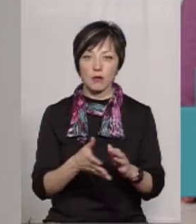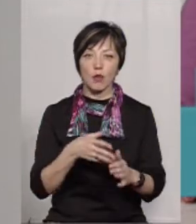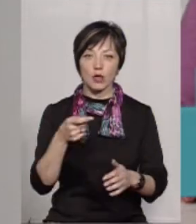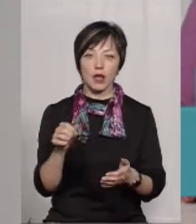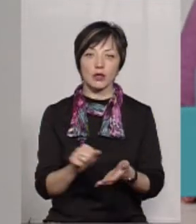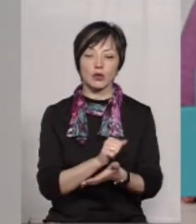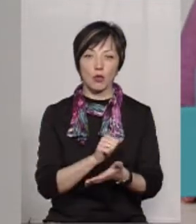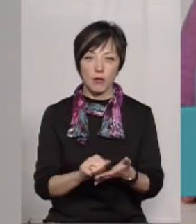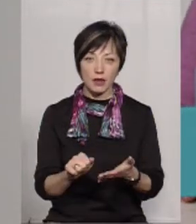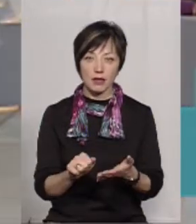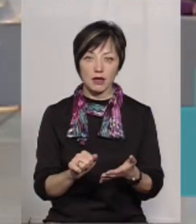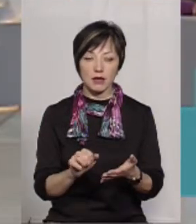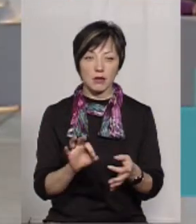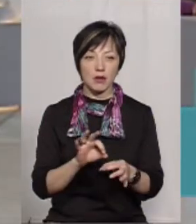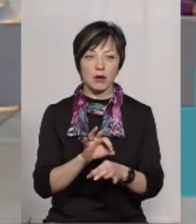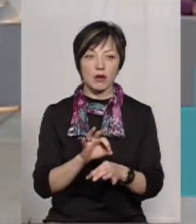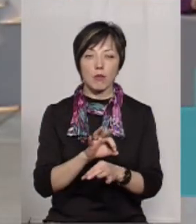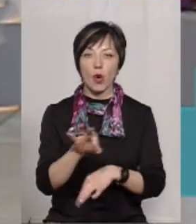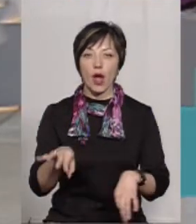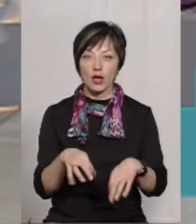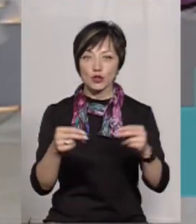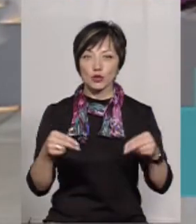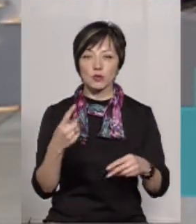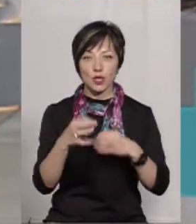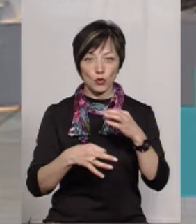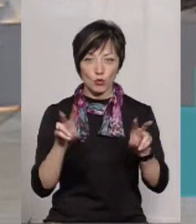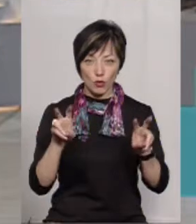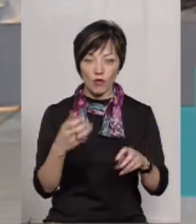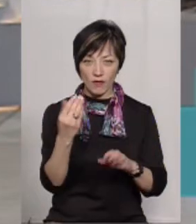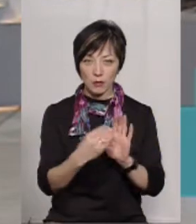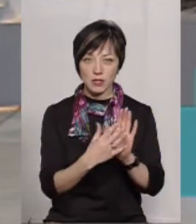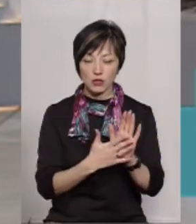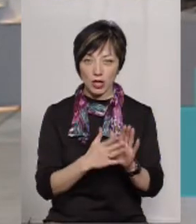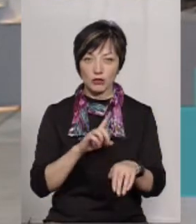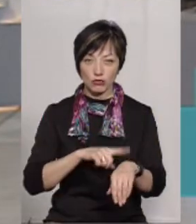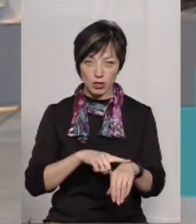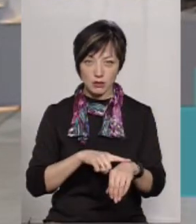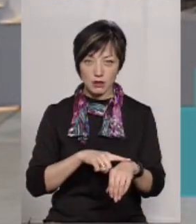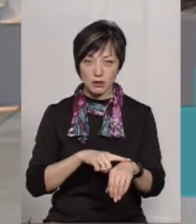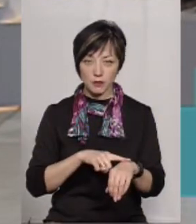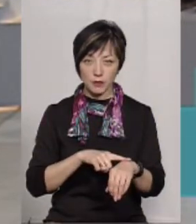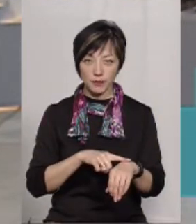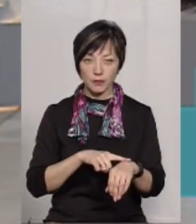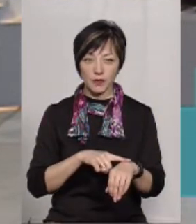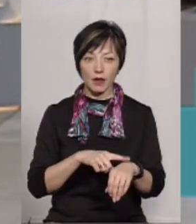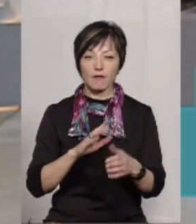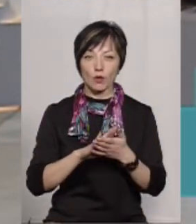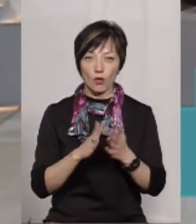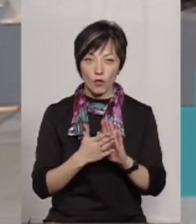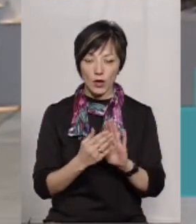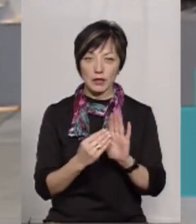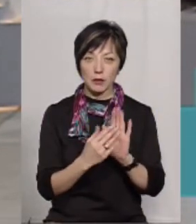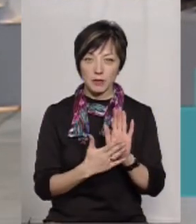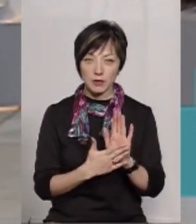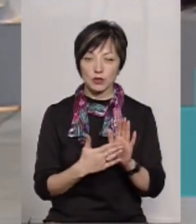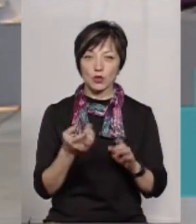документи, проєкт «Шлюб за добу». Ви призначаєте час. В тому договорі